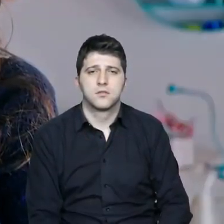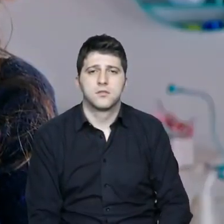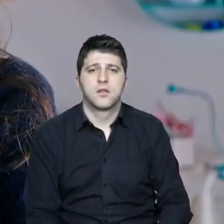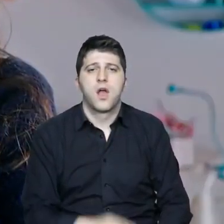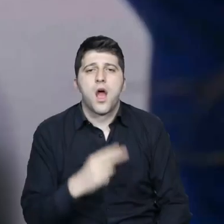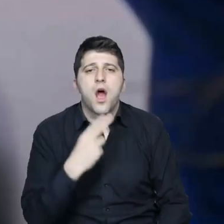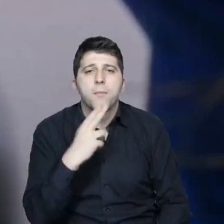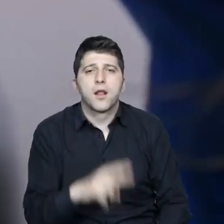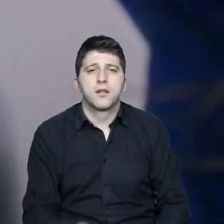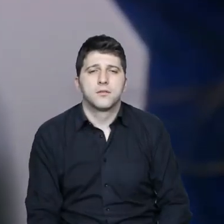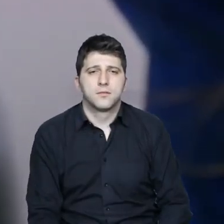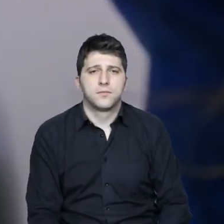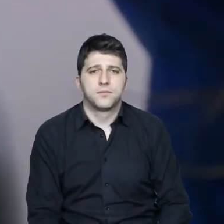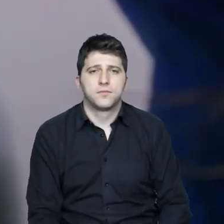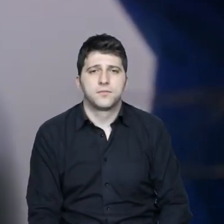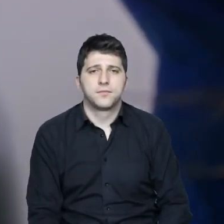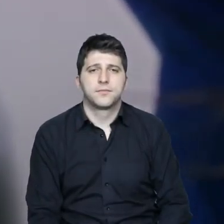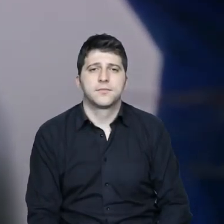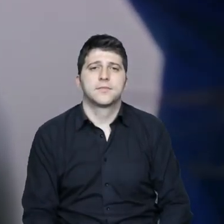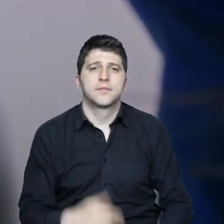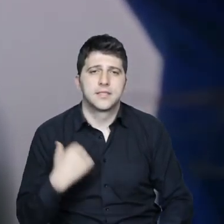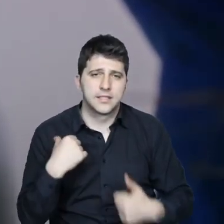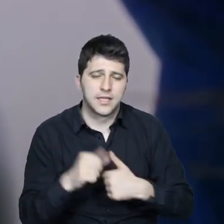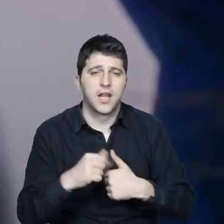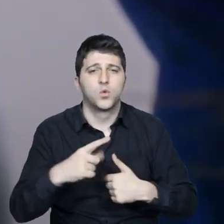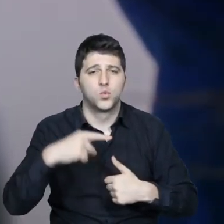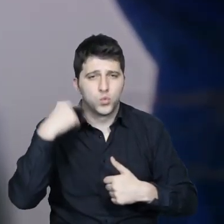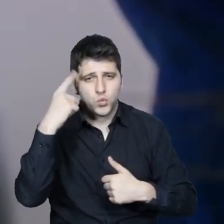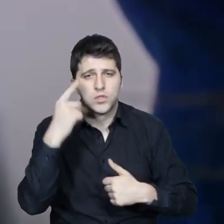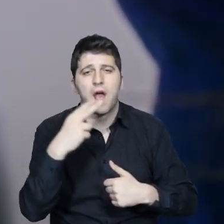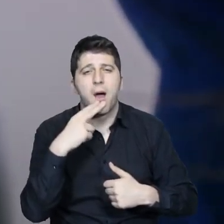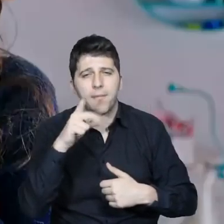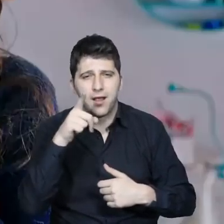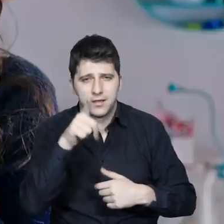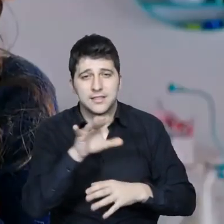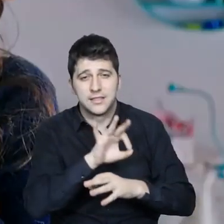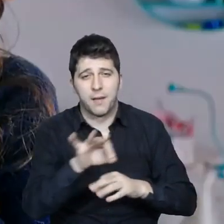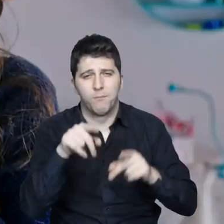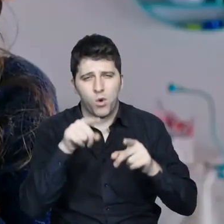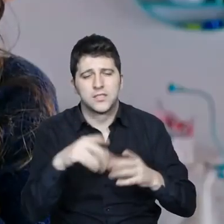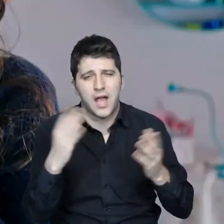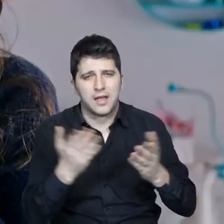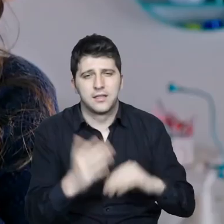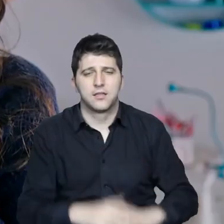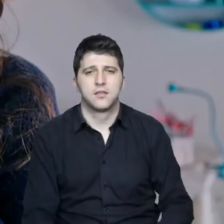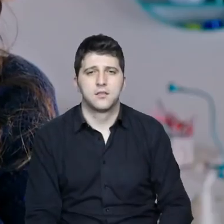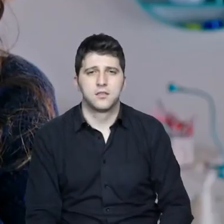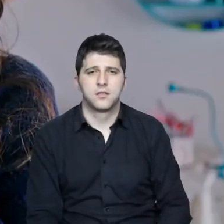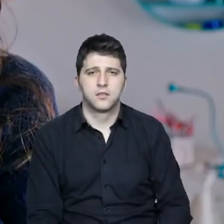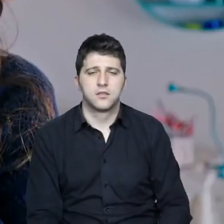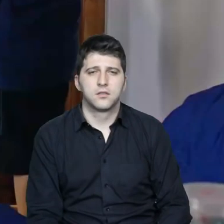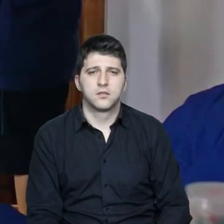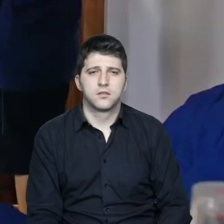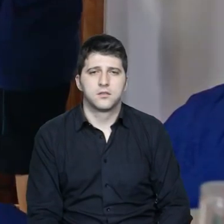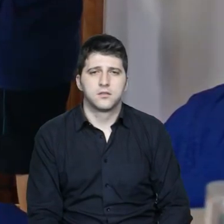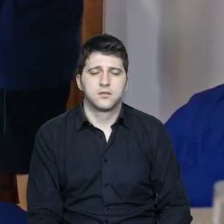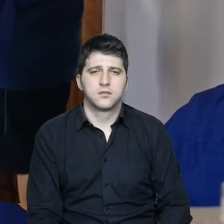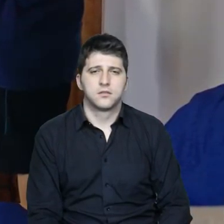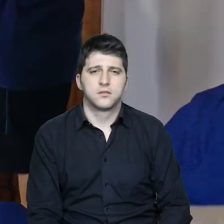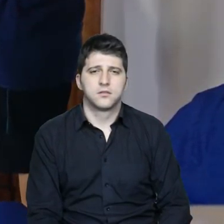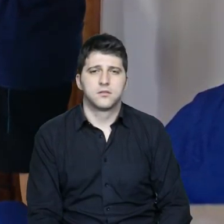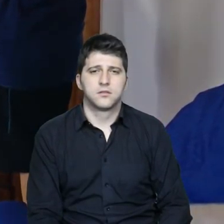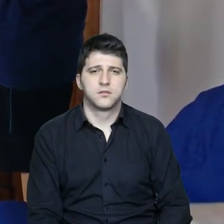Abla, gene düşündü sizin ablanız diyeceğin nokta tam da burası. Hadi. Aysu olumsuz anlamda başını iki